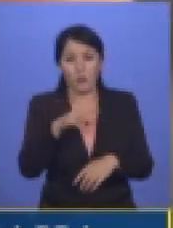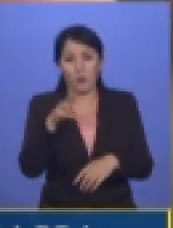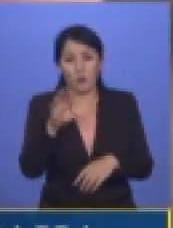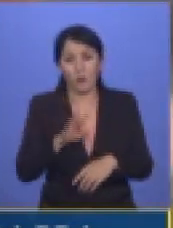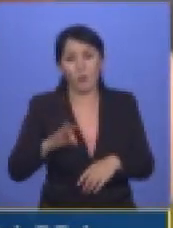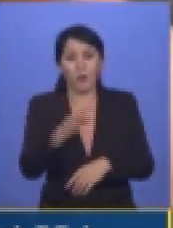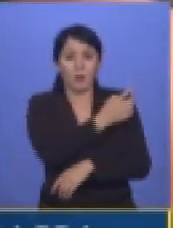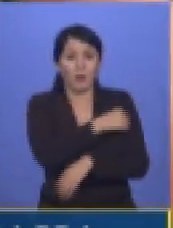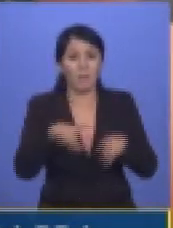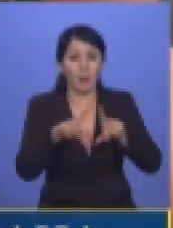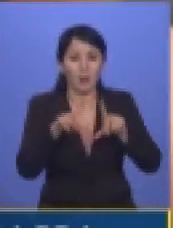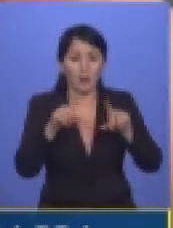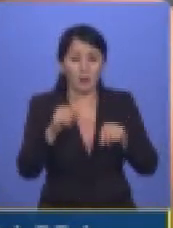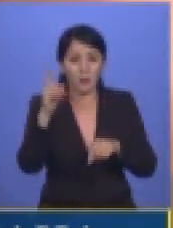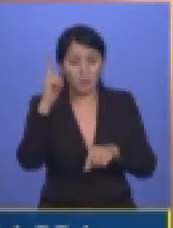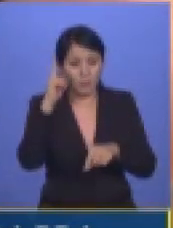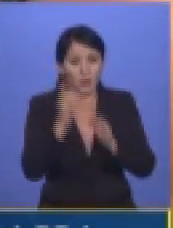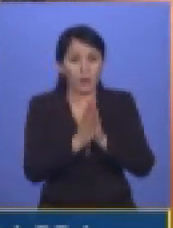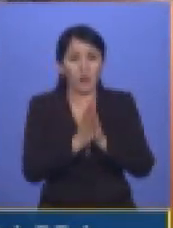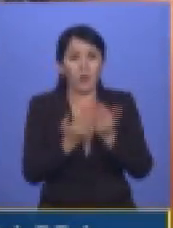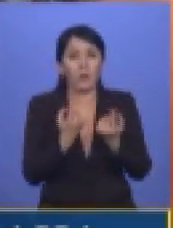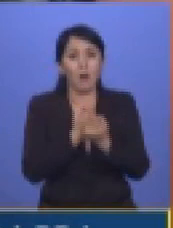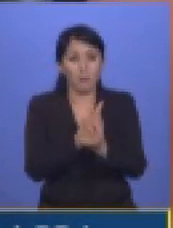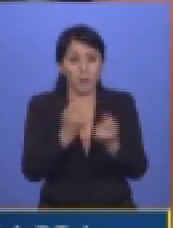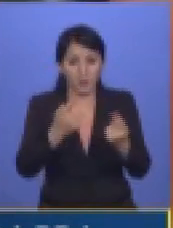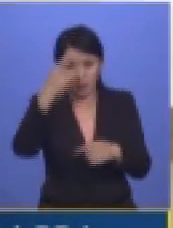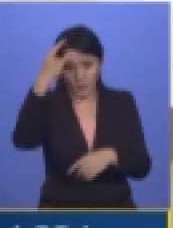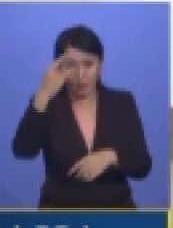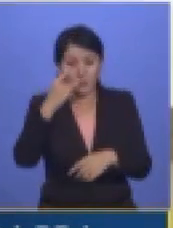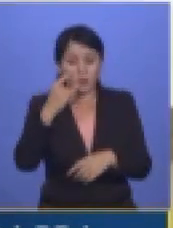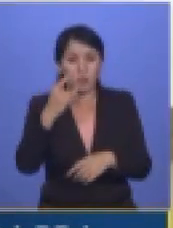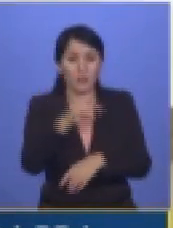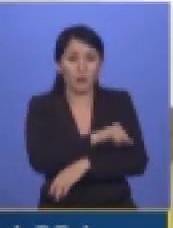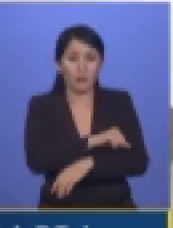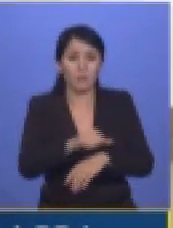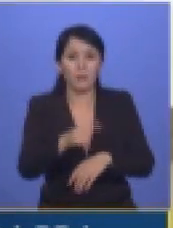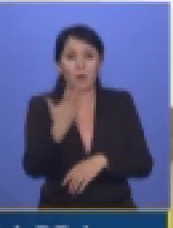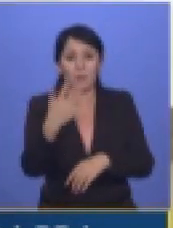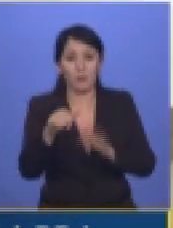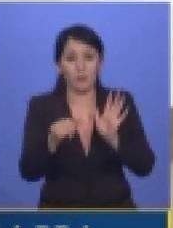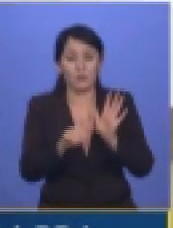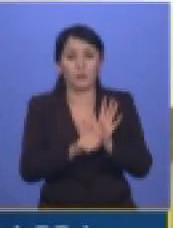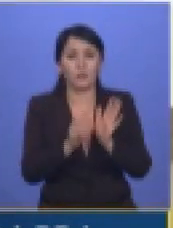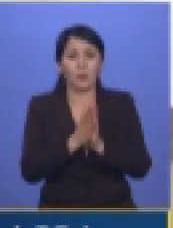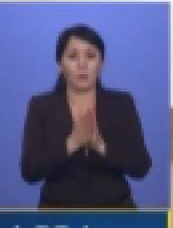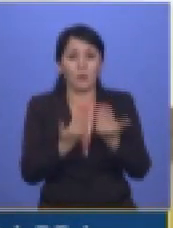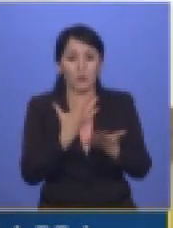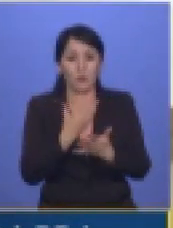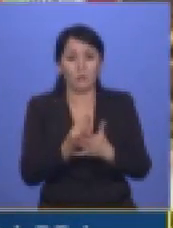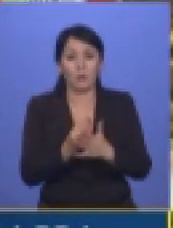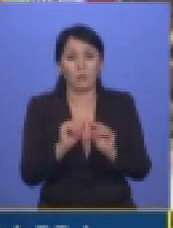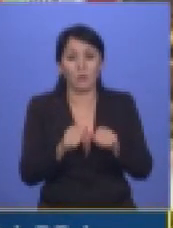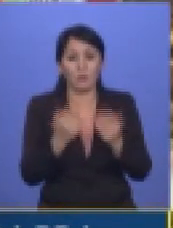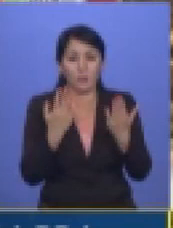облыстық көппейінді ауруханада мобильді кітапханадан оқырмандар қазақ және шетел әдебиеттерінің 56 кітабын өз телефондарына жүктей